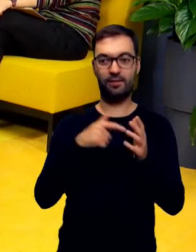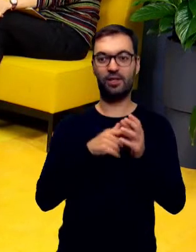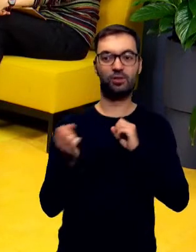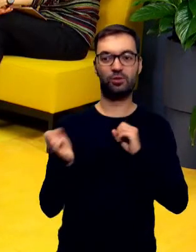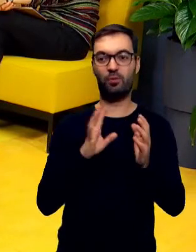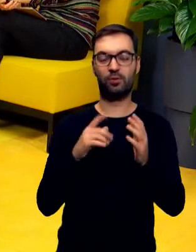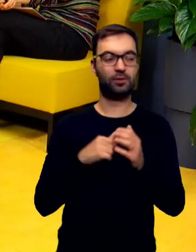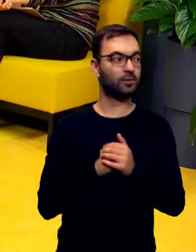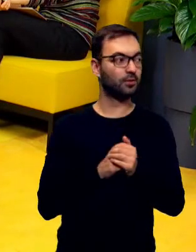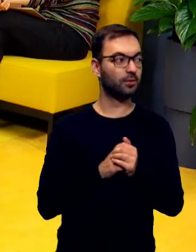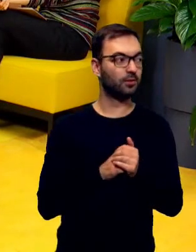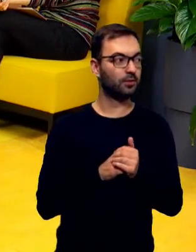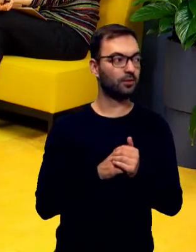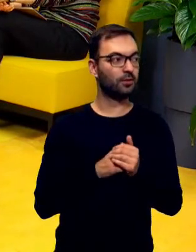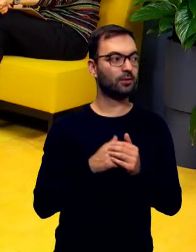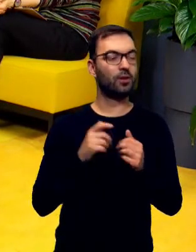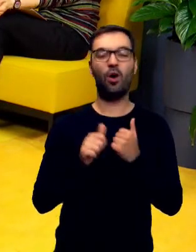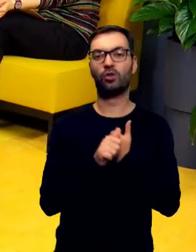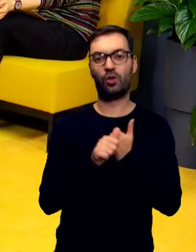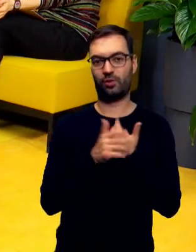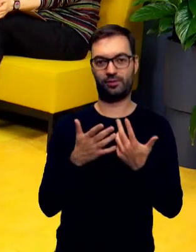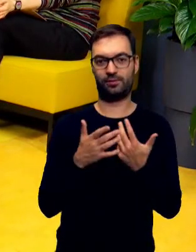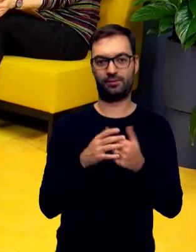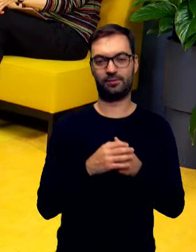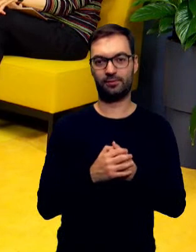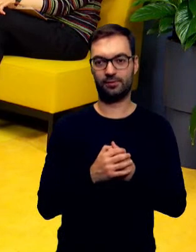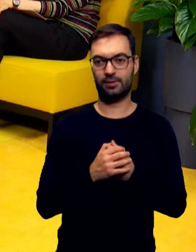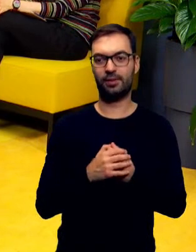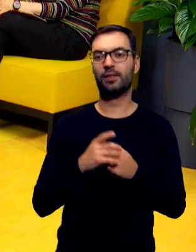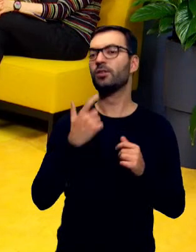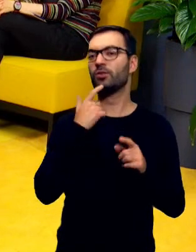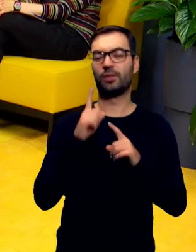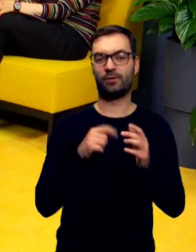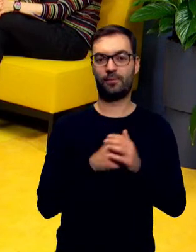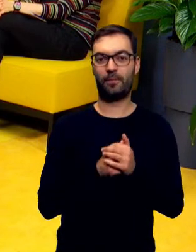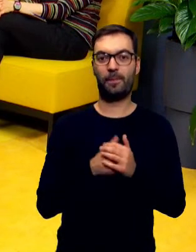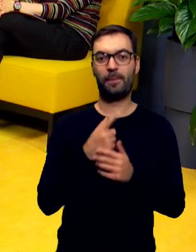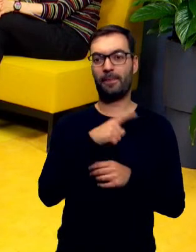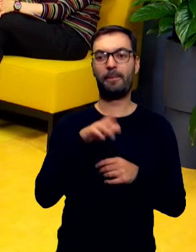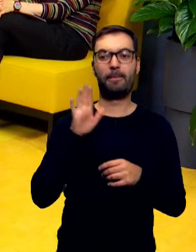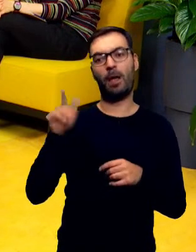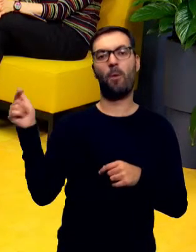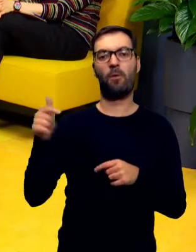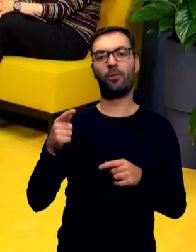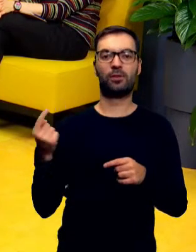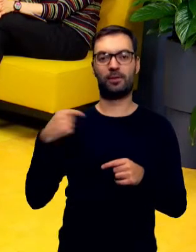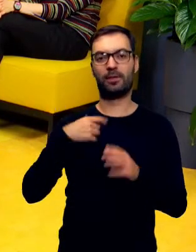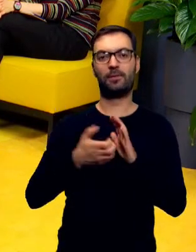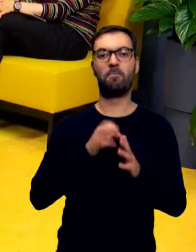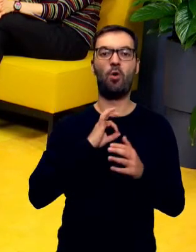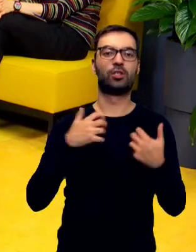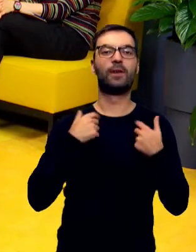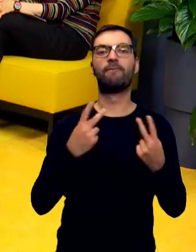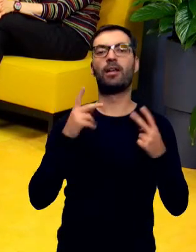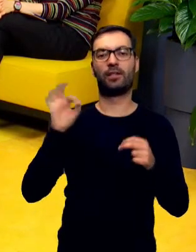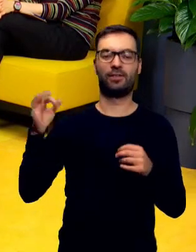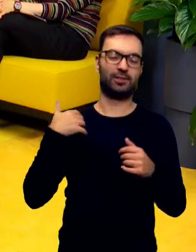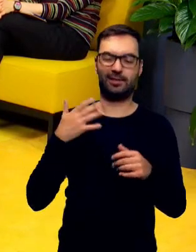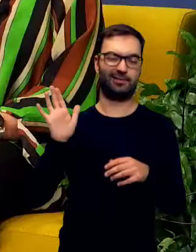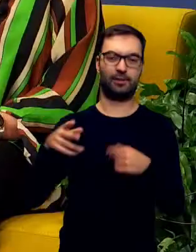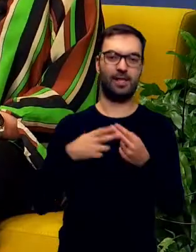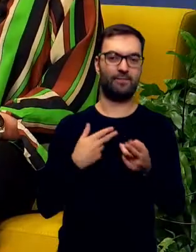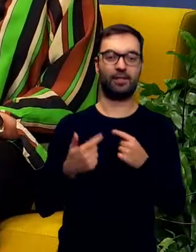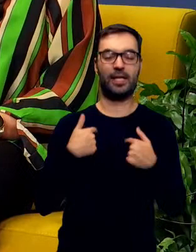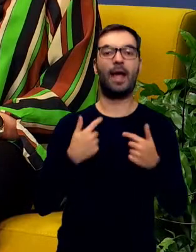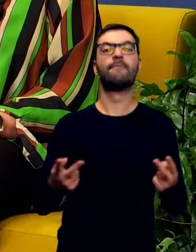będziemy... Bo jaki jest przekaz czegoś takiego? Przekaz jest taki, że oni mają obowiązek po mnie pójść, bo moje życie jest ważniejsze.